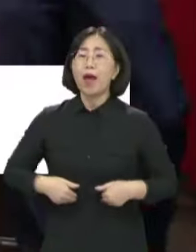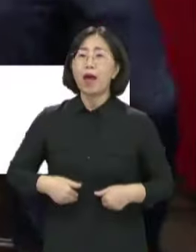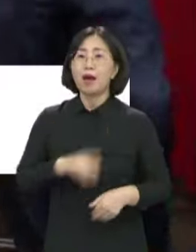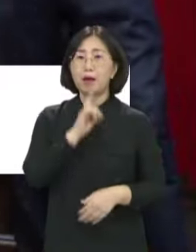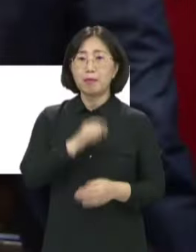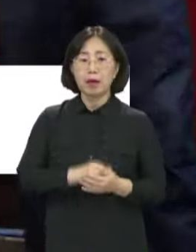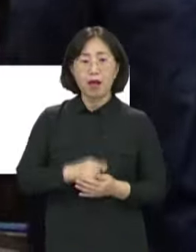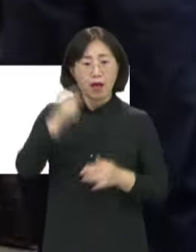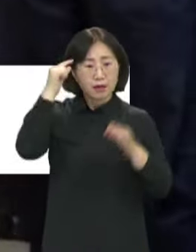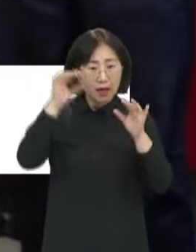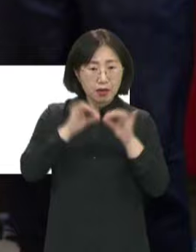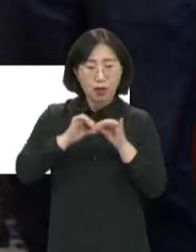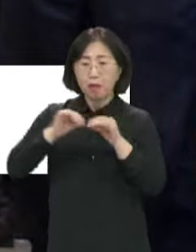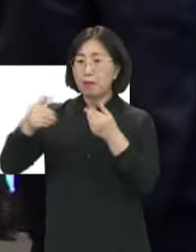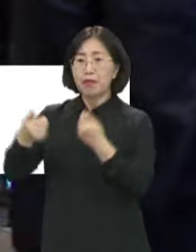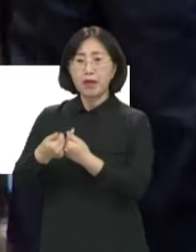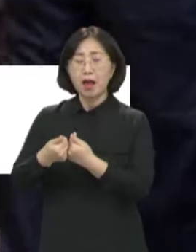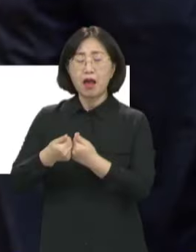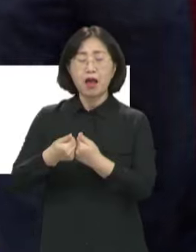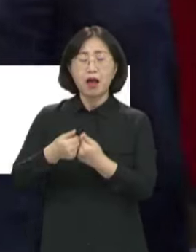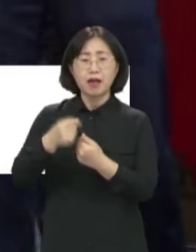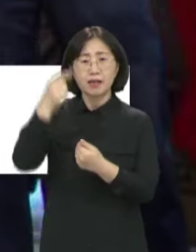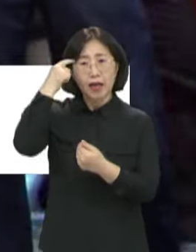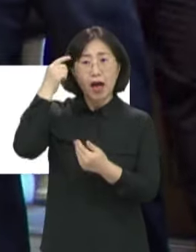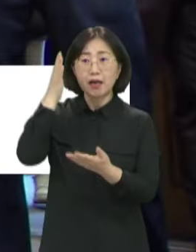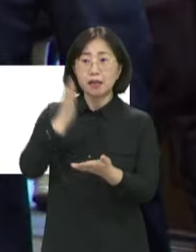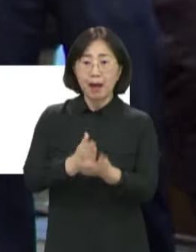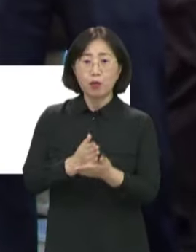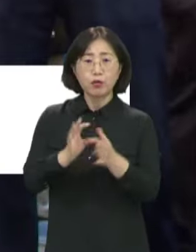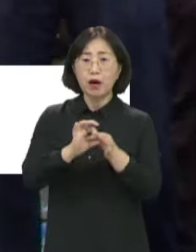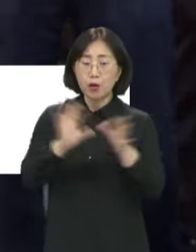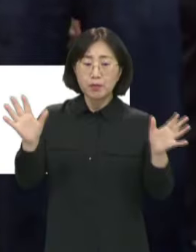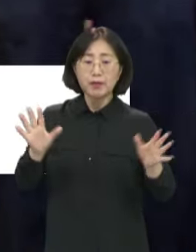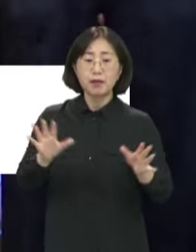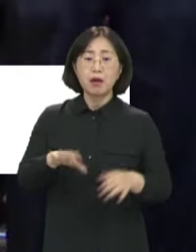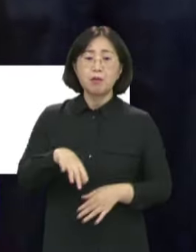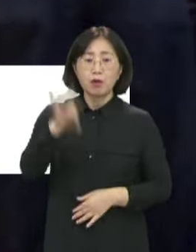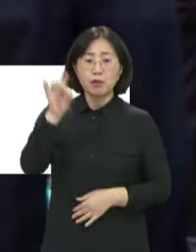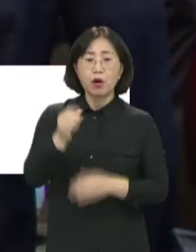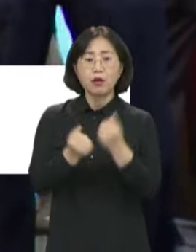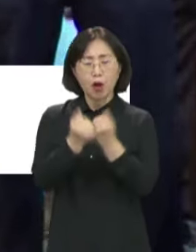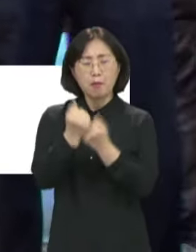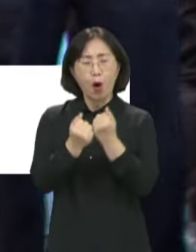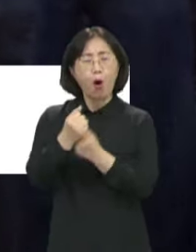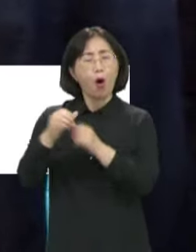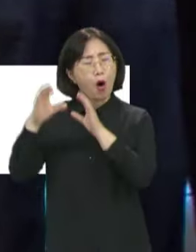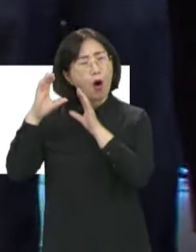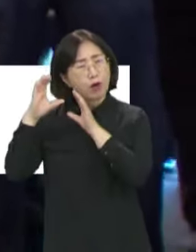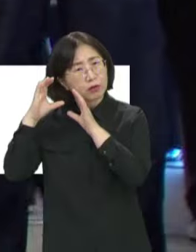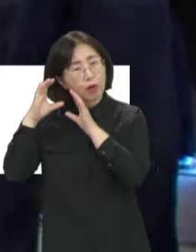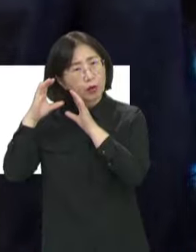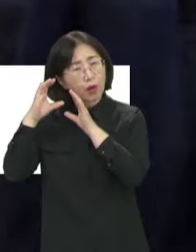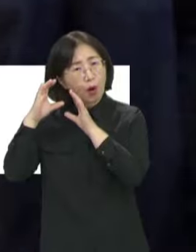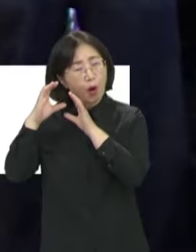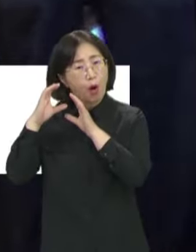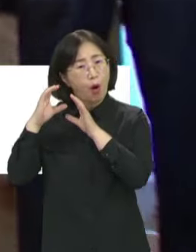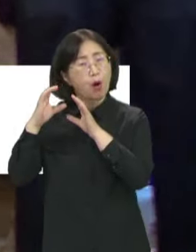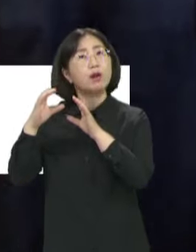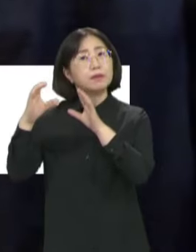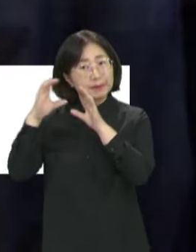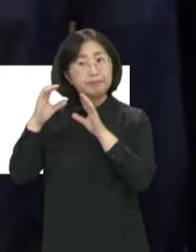떠나서 일단은 서로 어떻게 된다는 토론의는 드려야 할 거 아니냐. 예? 토론의를